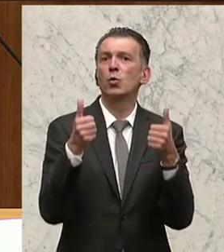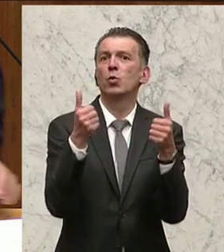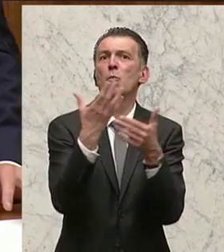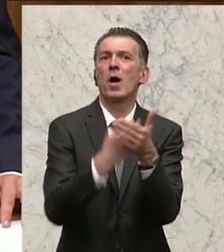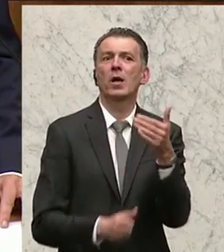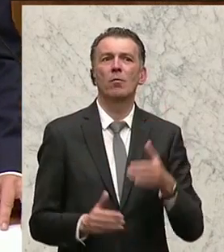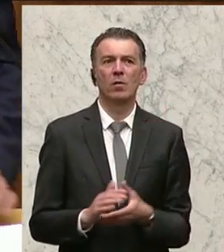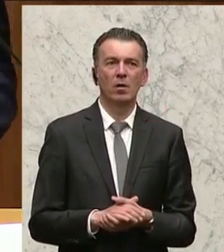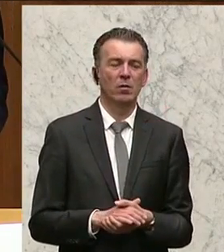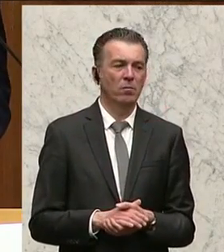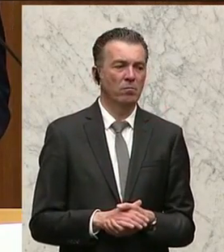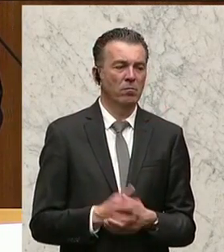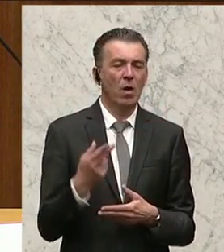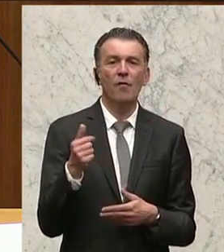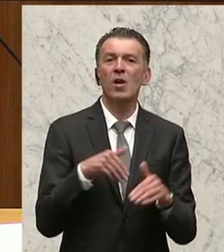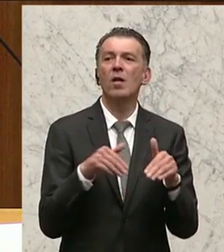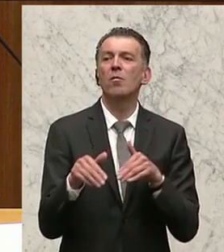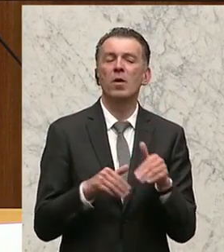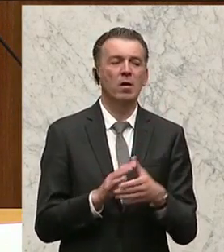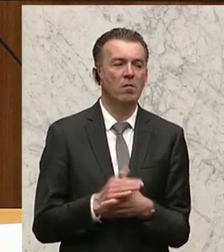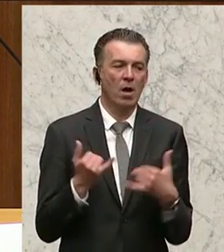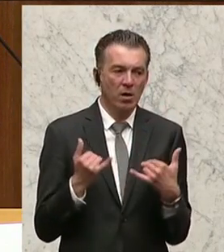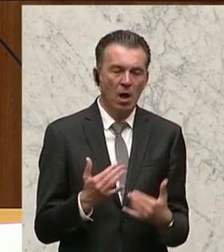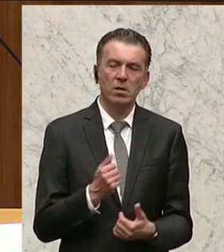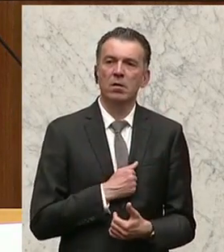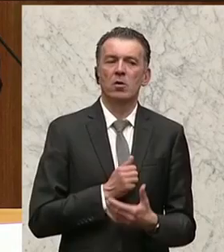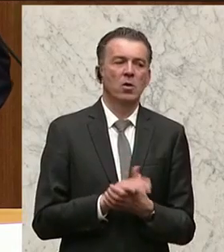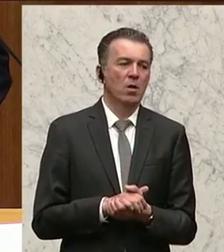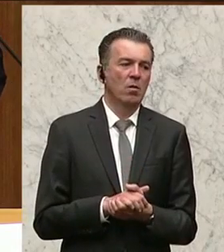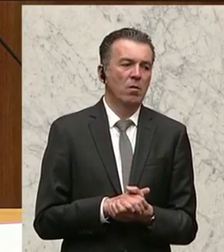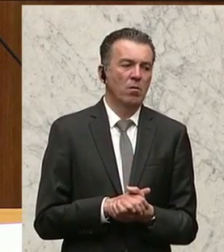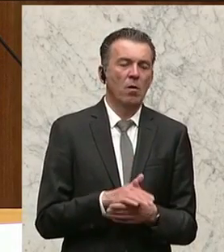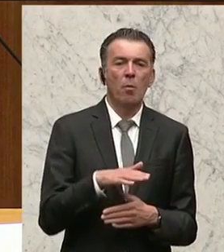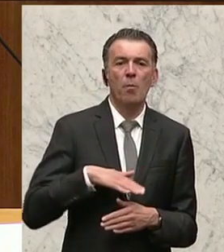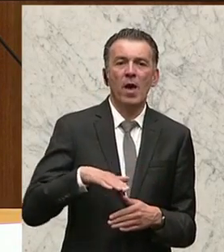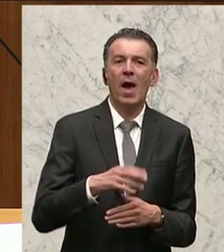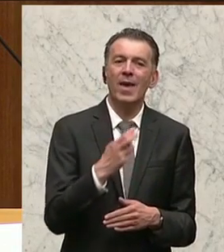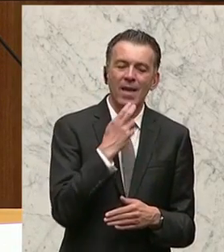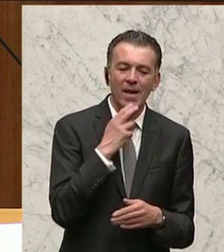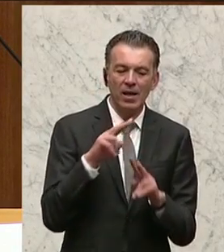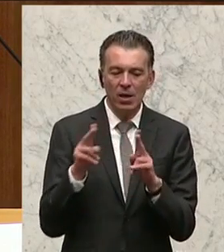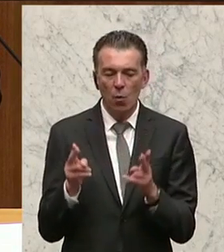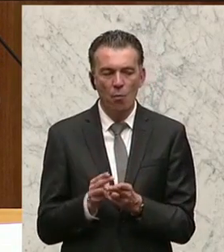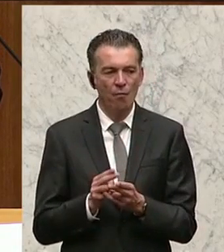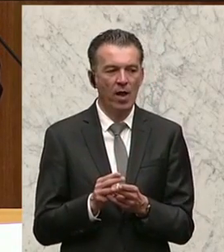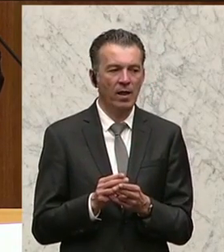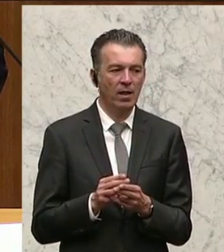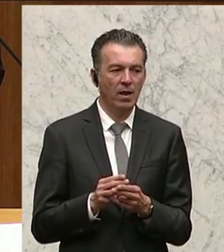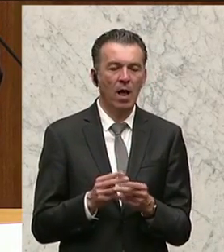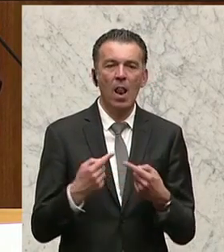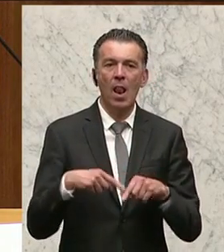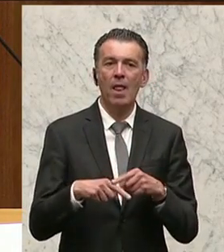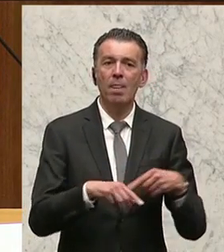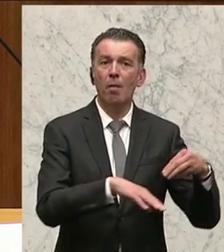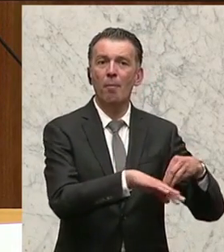angekündigt oder festgestellt vom Herrn Finanzminister, dass es nun endlich gelungen sei, zumindest in den Bereichen Energie und Umwelt Meldungen von den